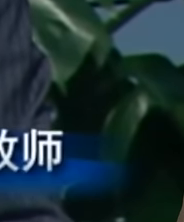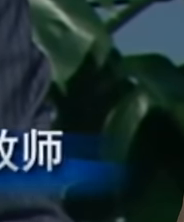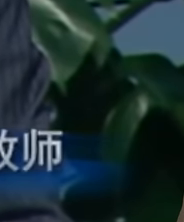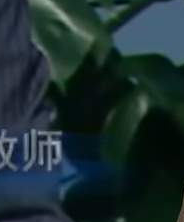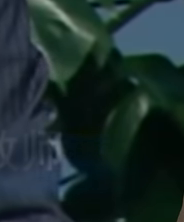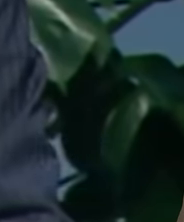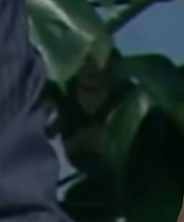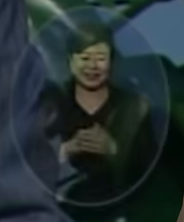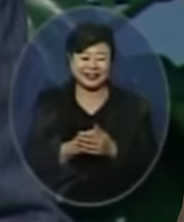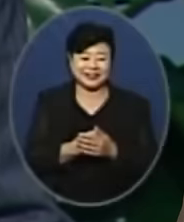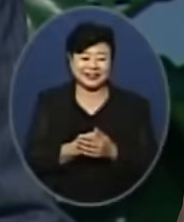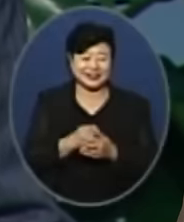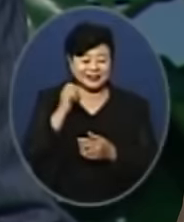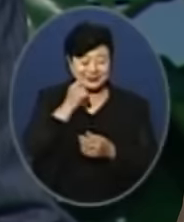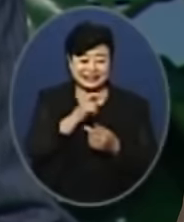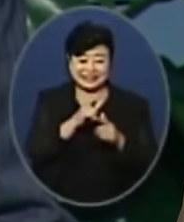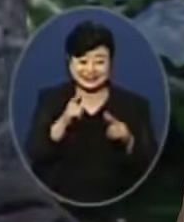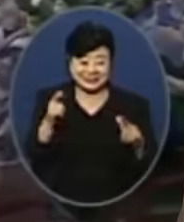두렵지 않습니다.